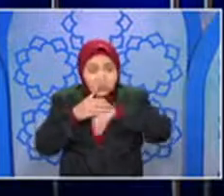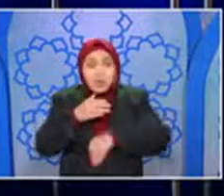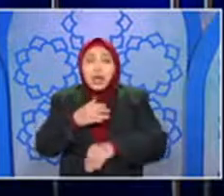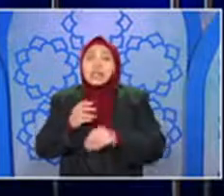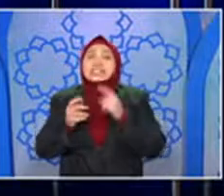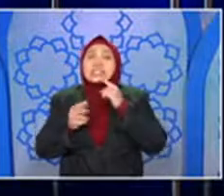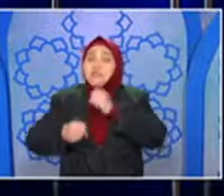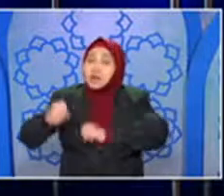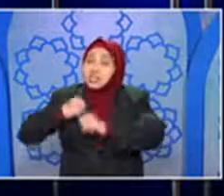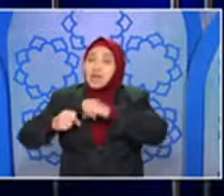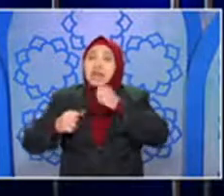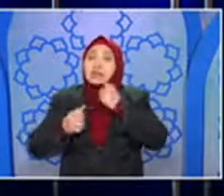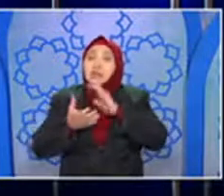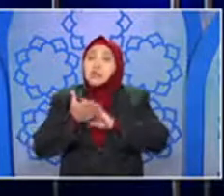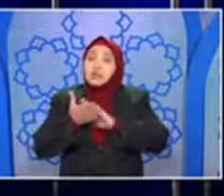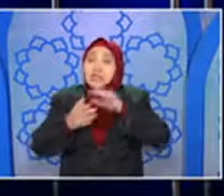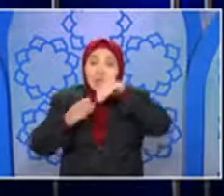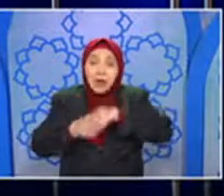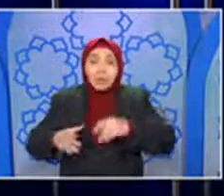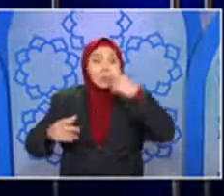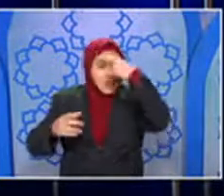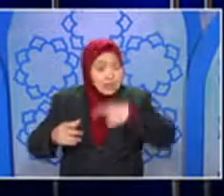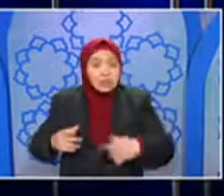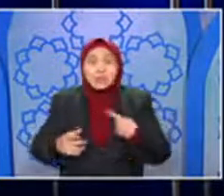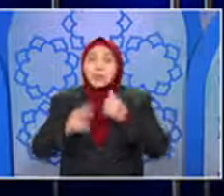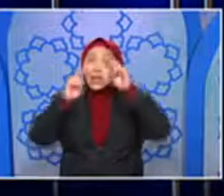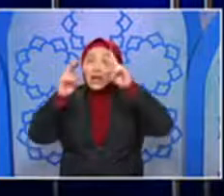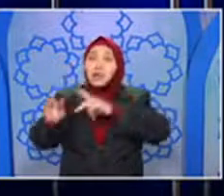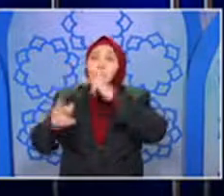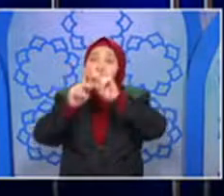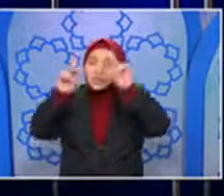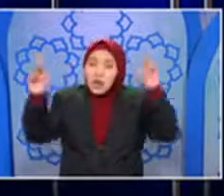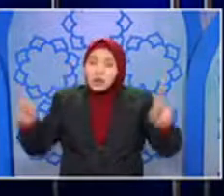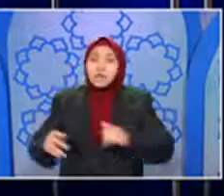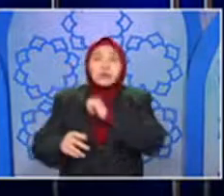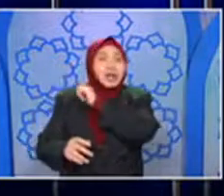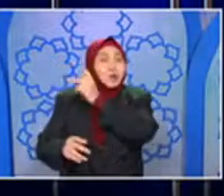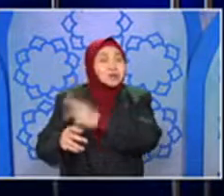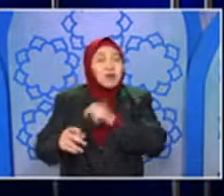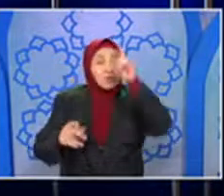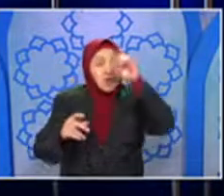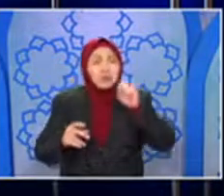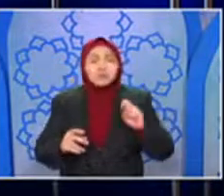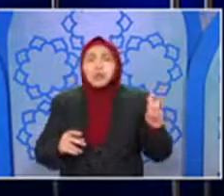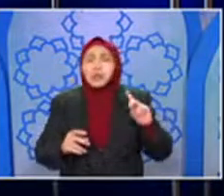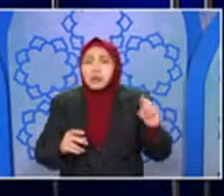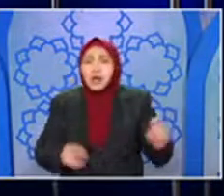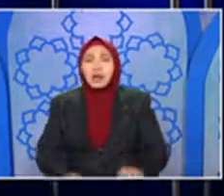terpuji dalam diri kita, melihat kekuasaan Allah dan juga keagungan Allah Subhanahu wa taala.